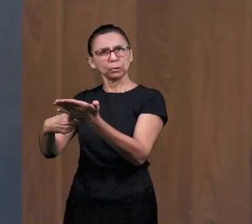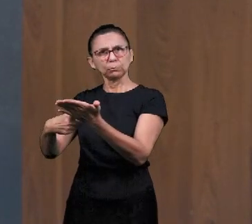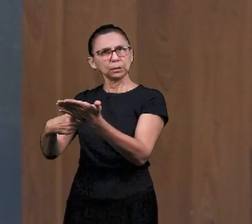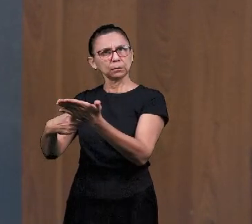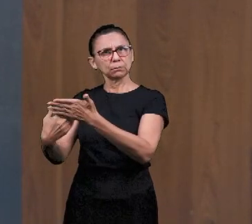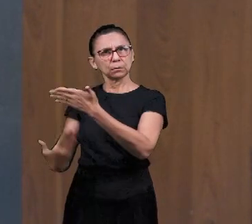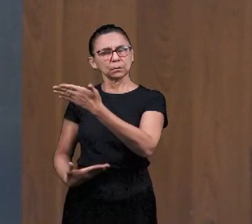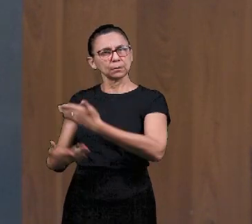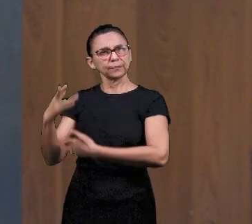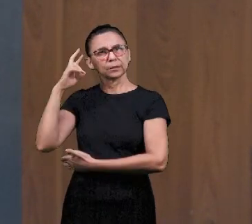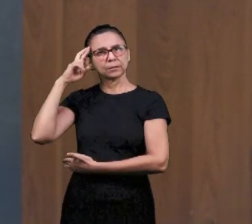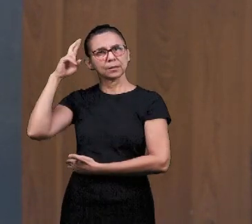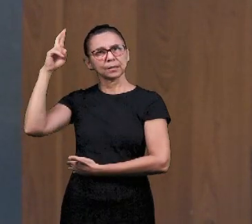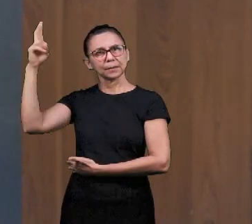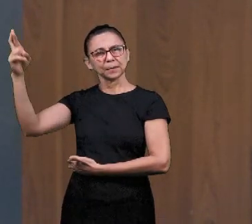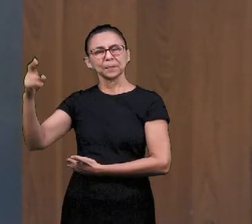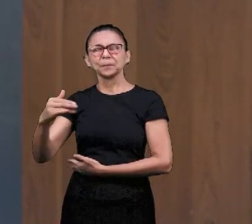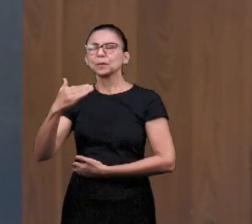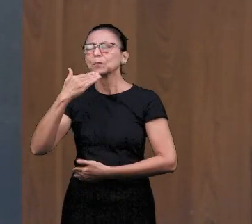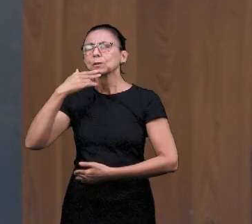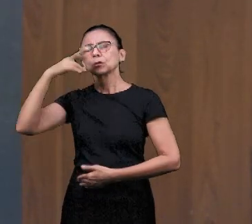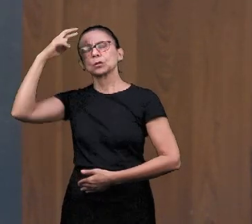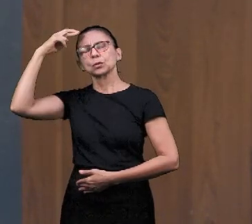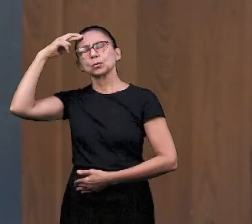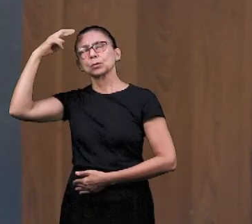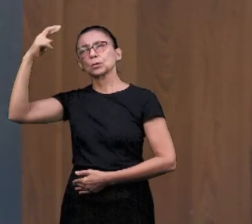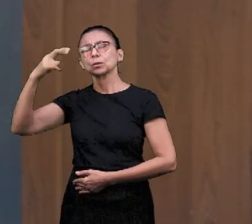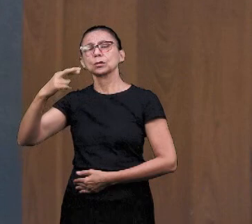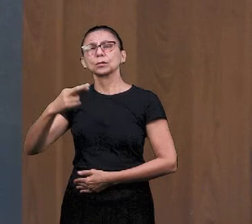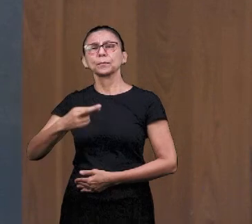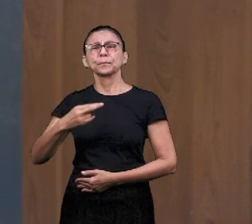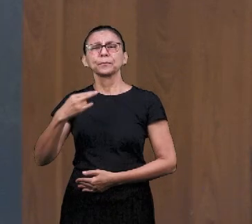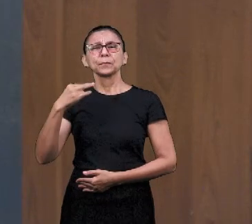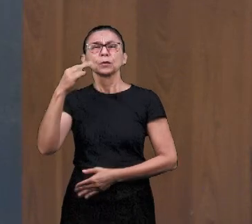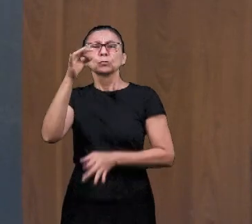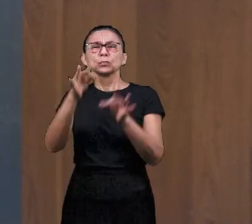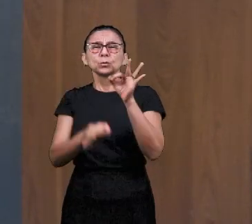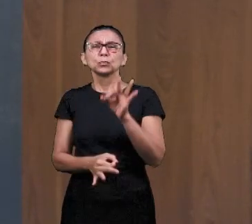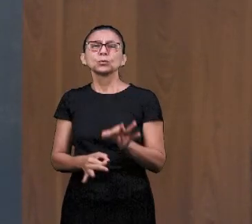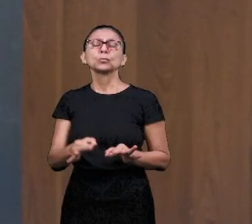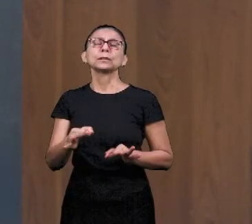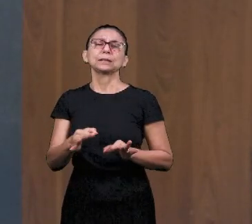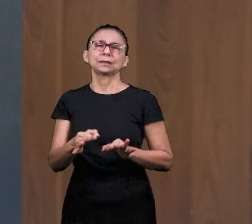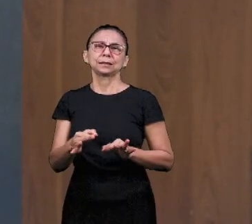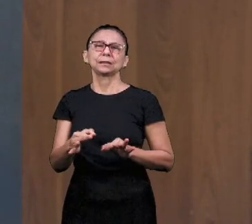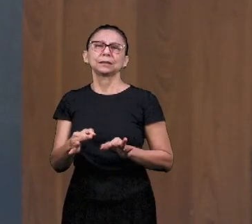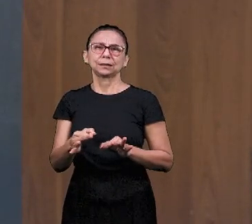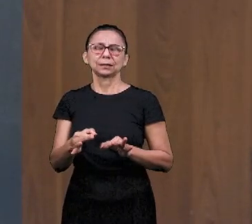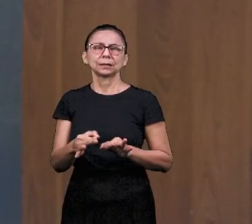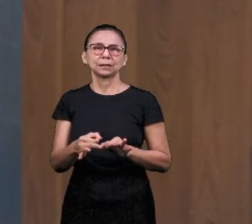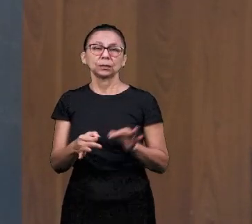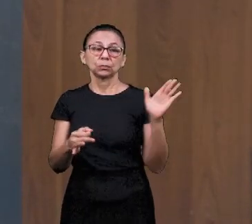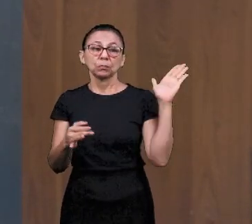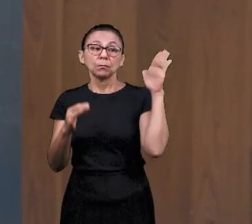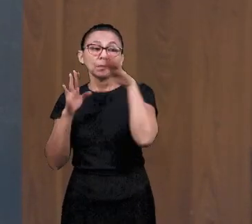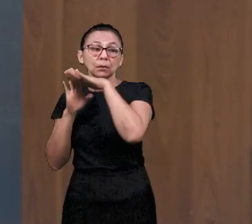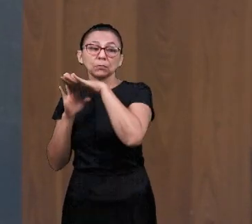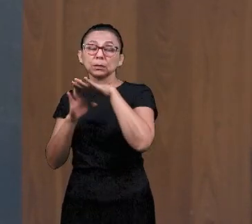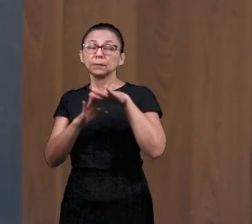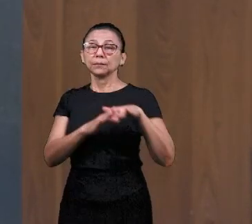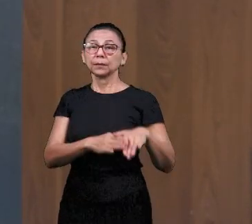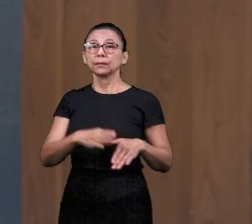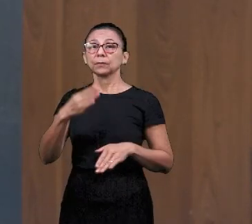le Seigneur. Que Jésus soit notre juste juge et guide notre vie. Nous allons lui demander que